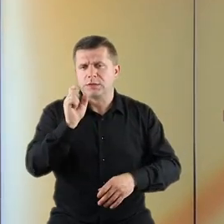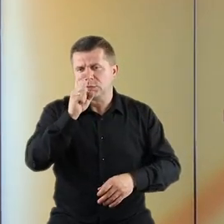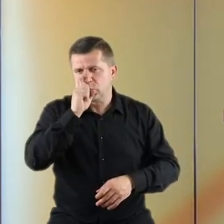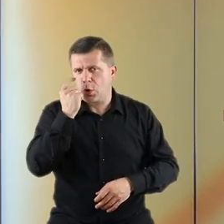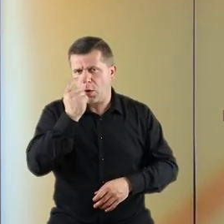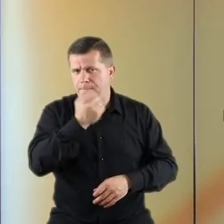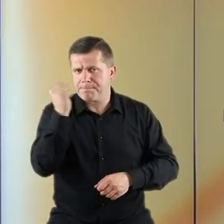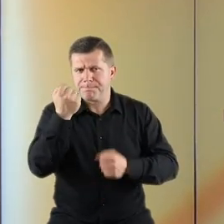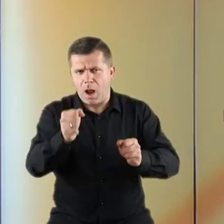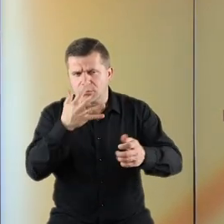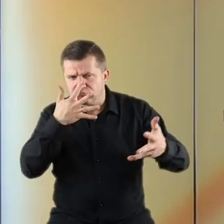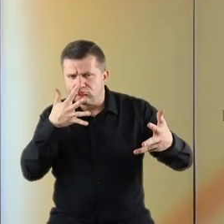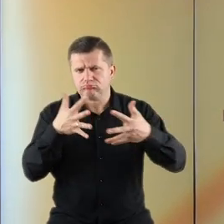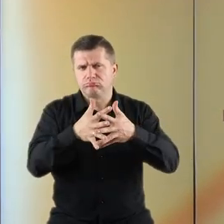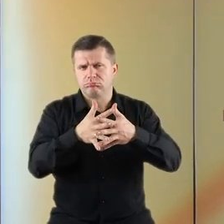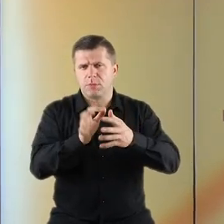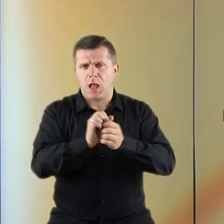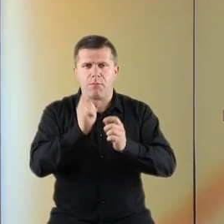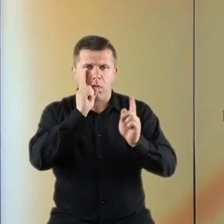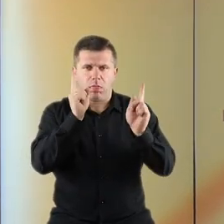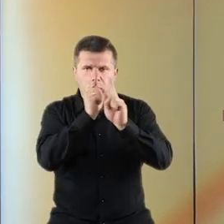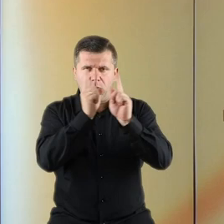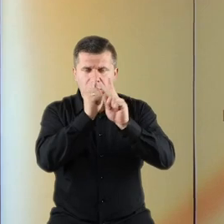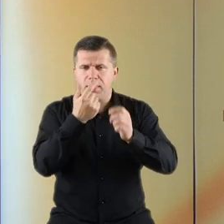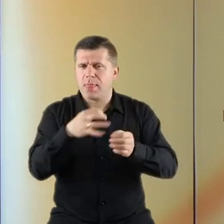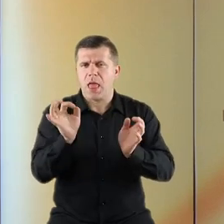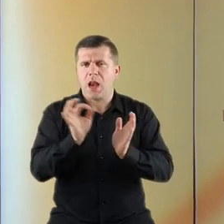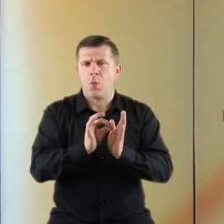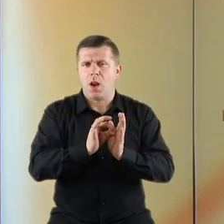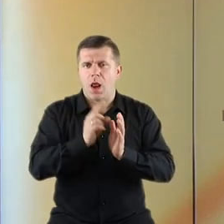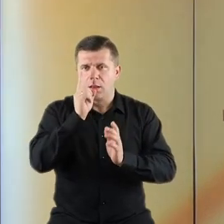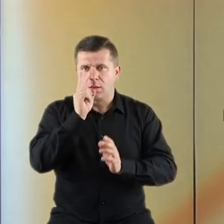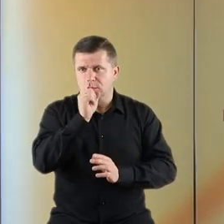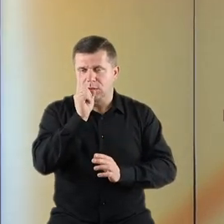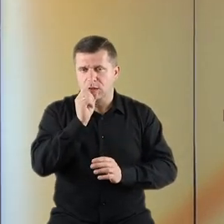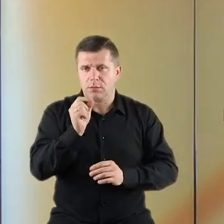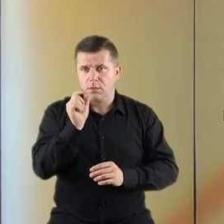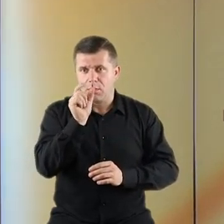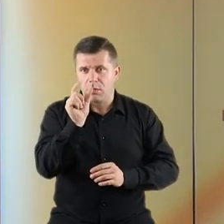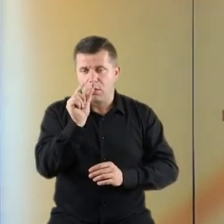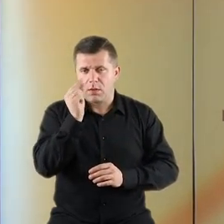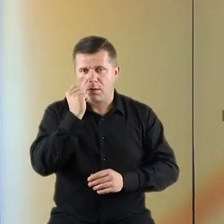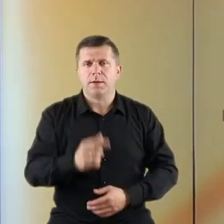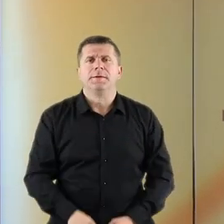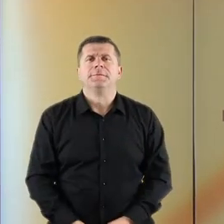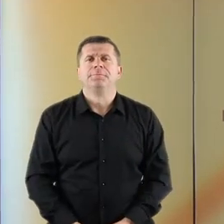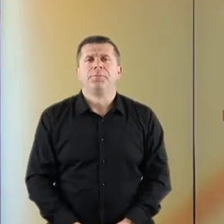przenikliwie patrzące albo zezowate o nieregularnej źrenicy zwanej człowieczkiem